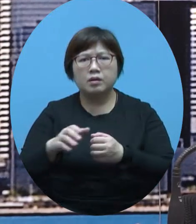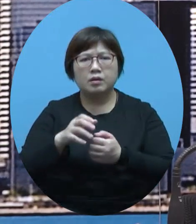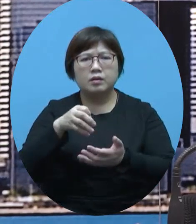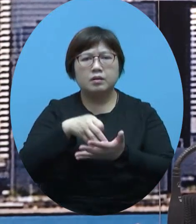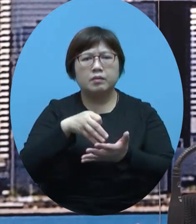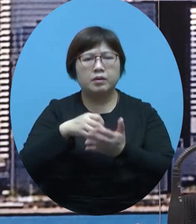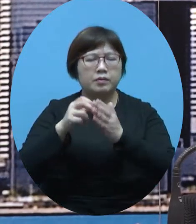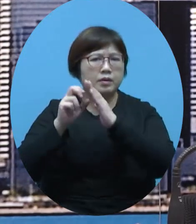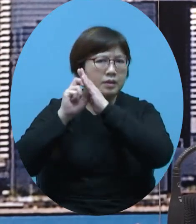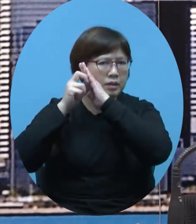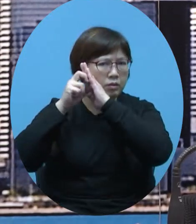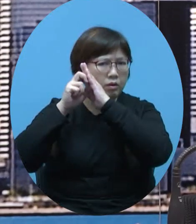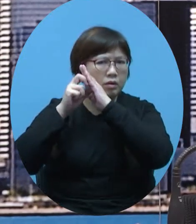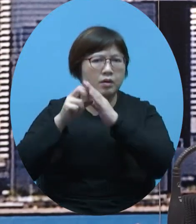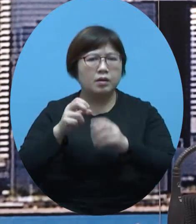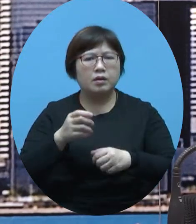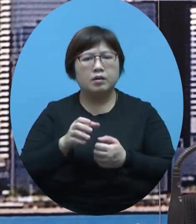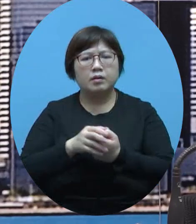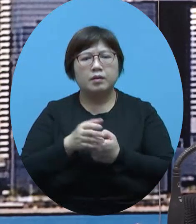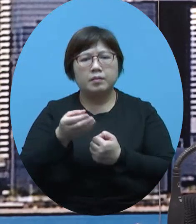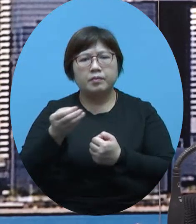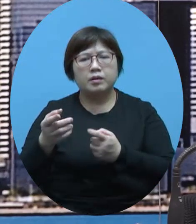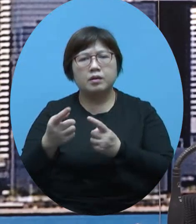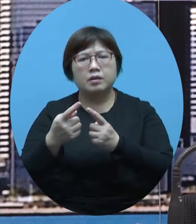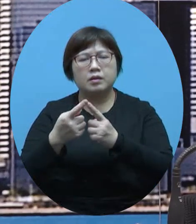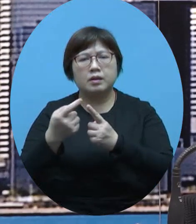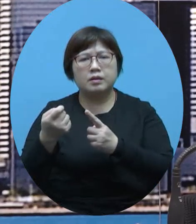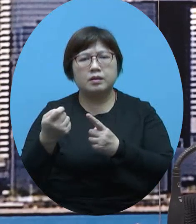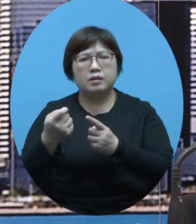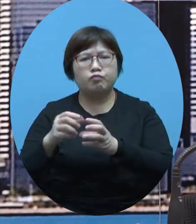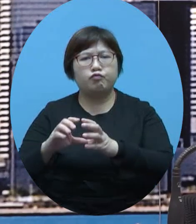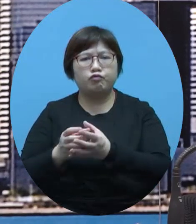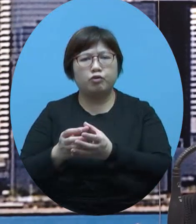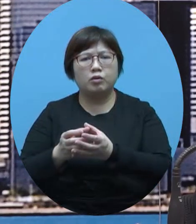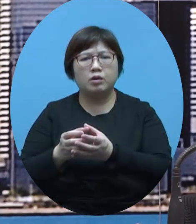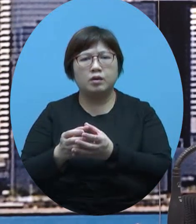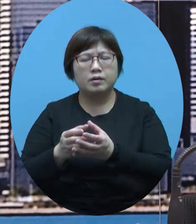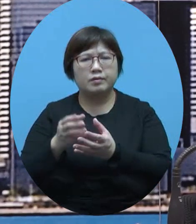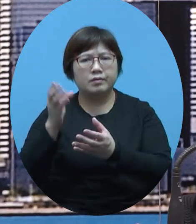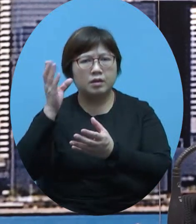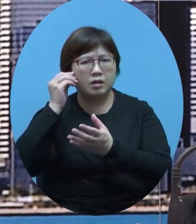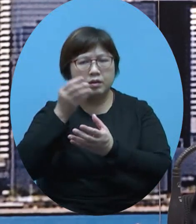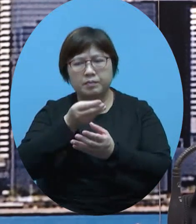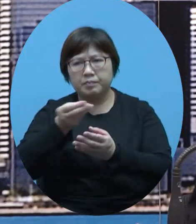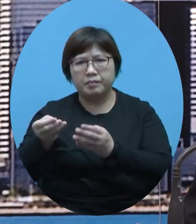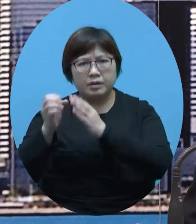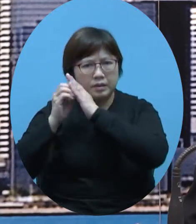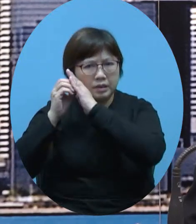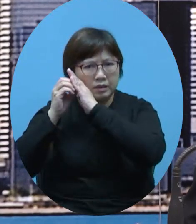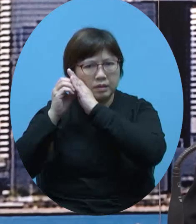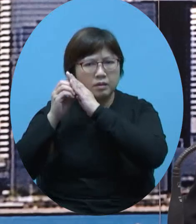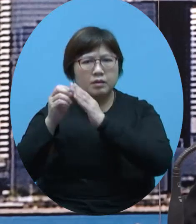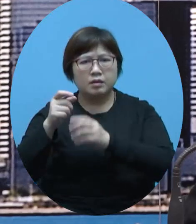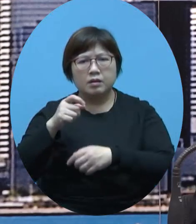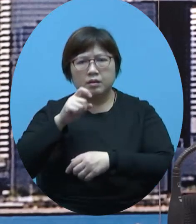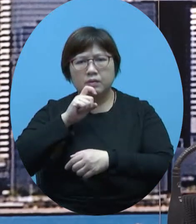啲電台嚇，係專門俾少數族裔嘅社群去收聽嘅嗰啲電台咧嘅節目，我哋都係